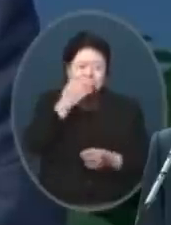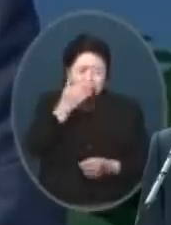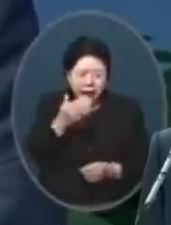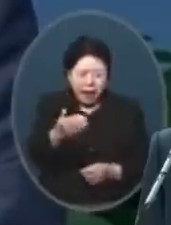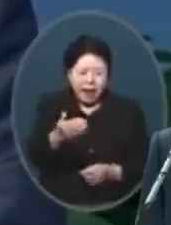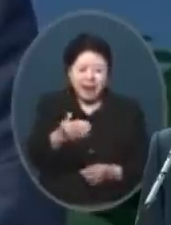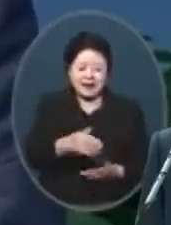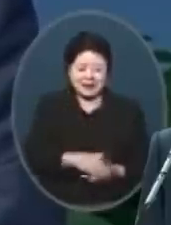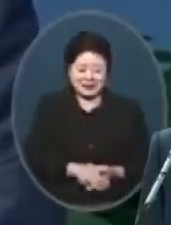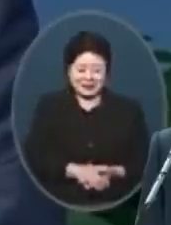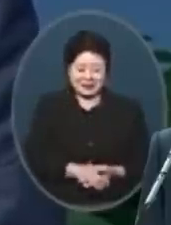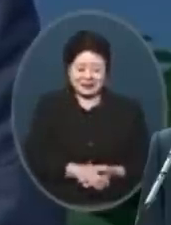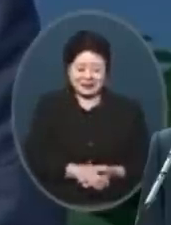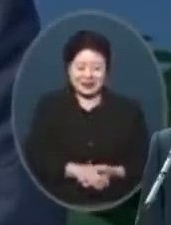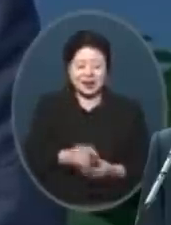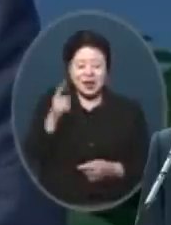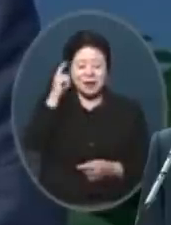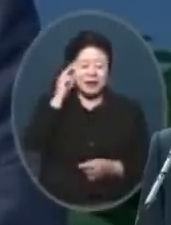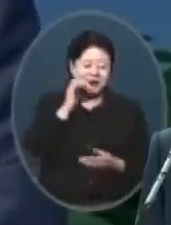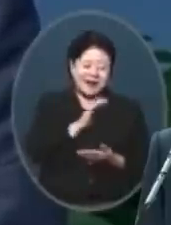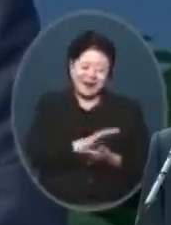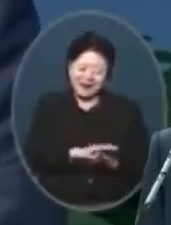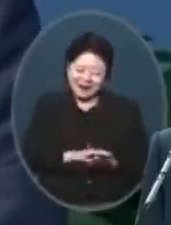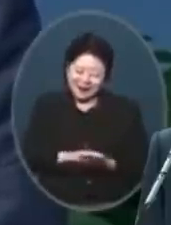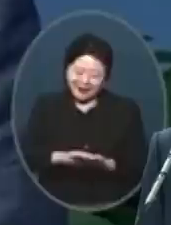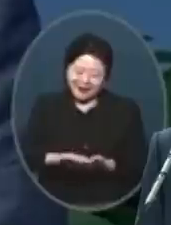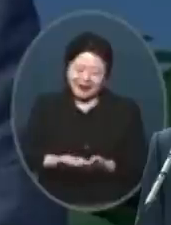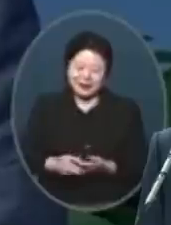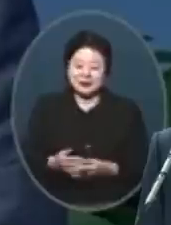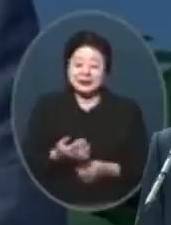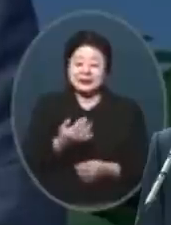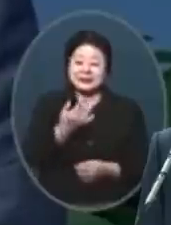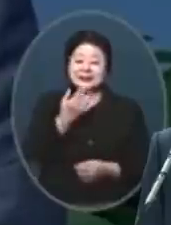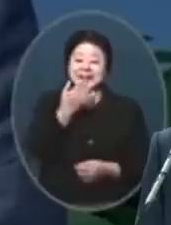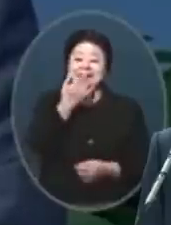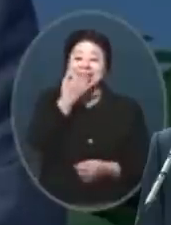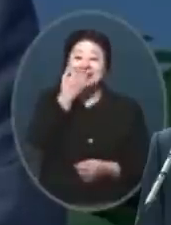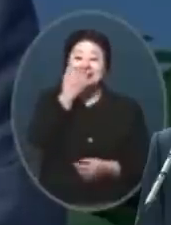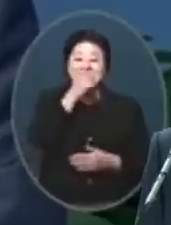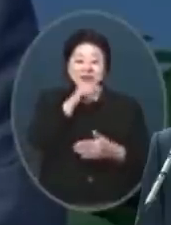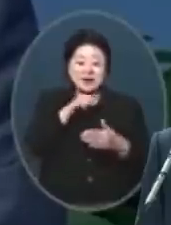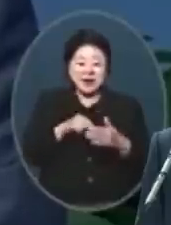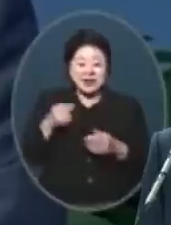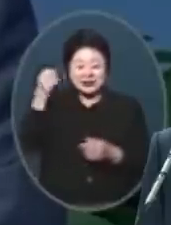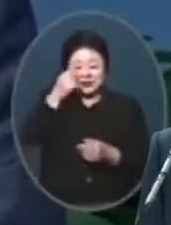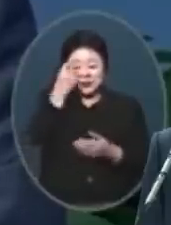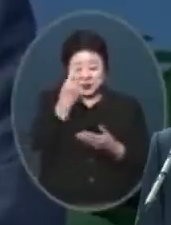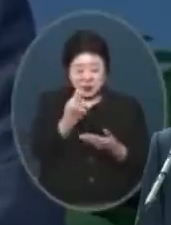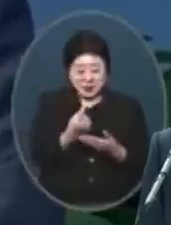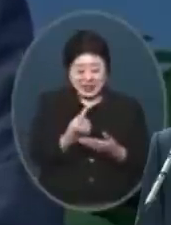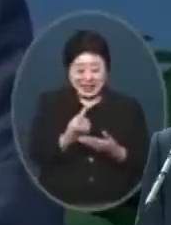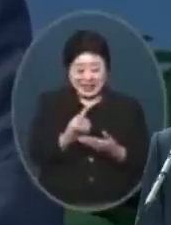응답되었다는 평안과 향기로움이 마음속에 성령으로 다가옵니다.